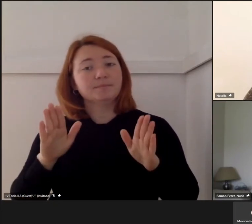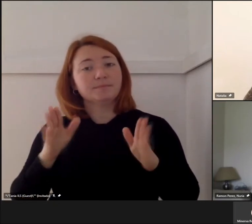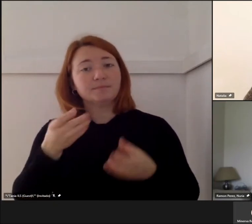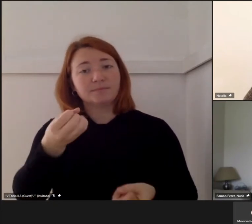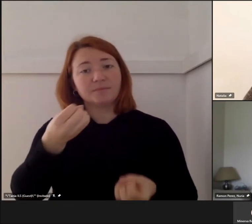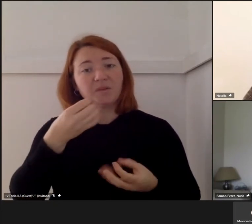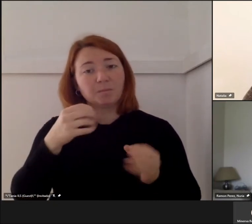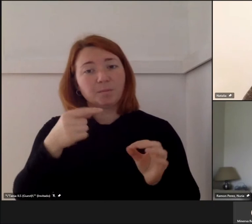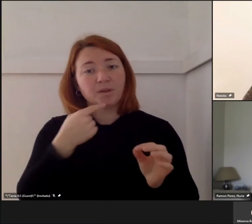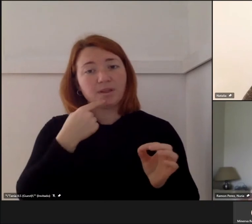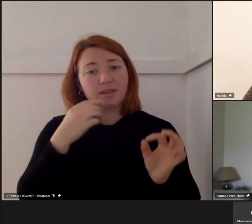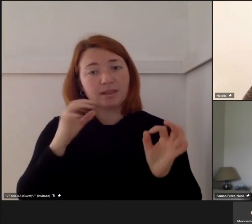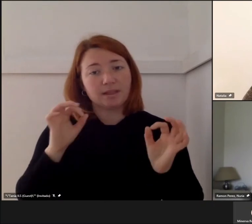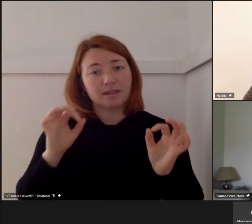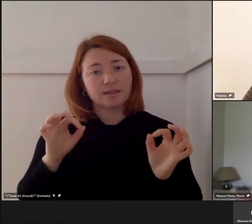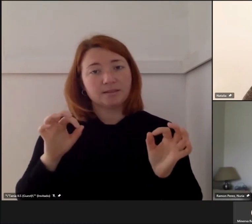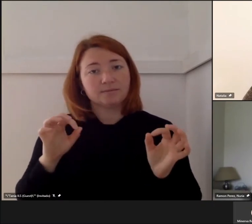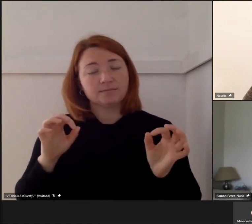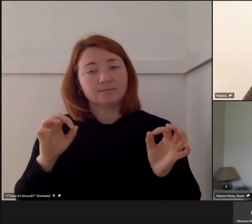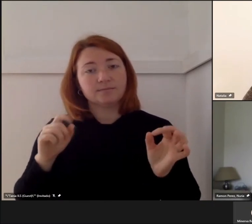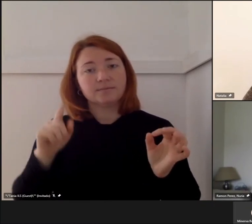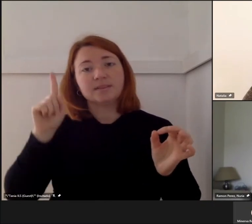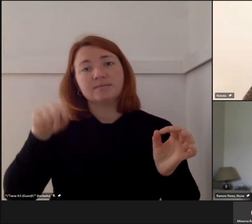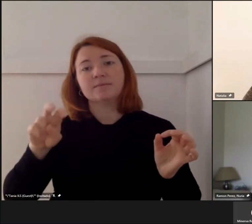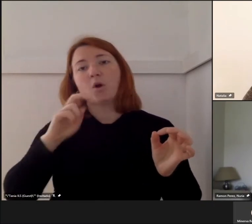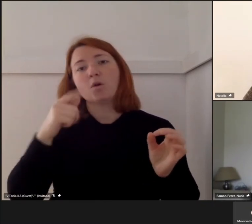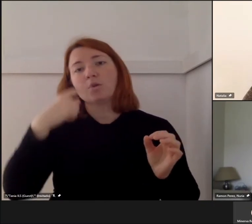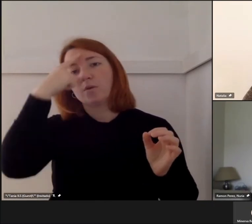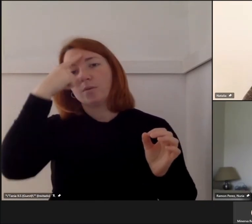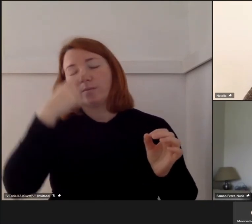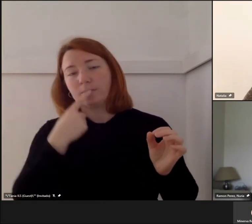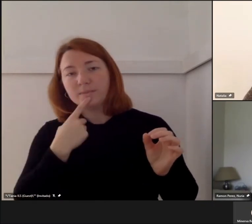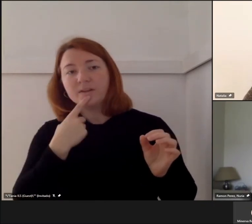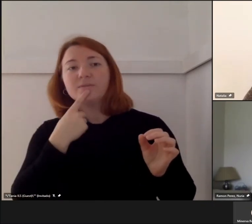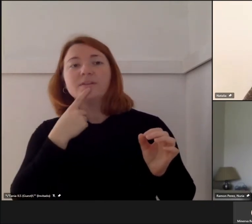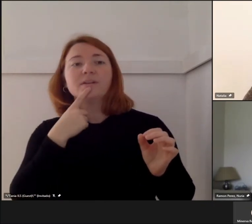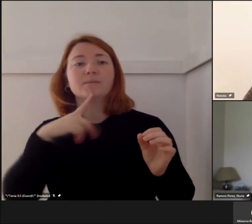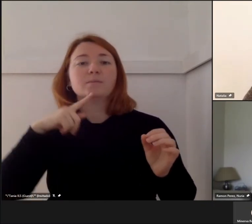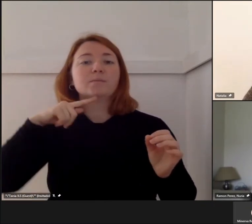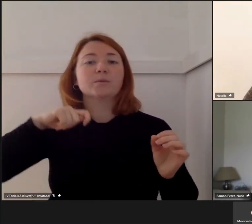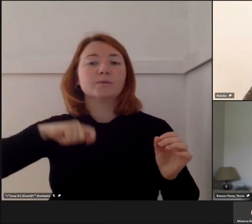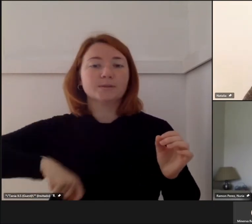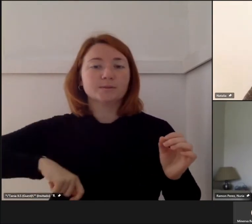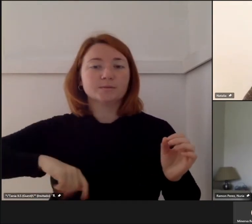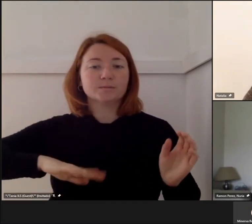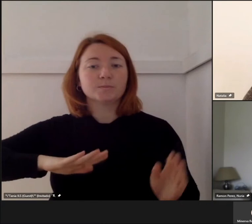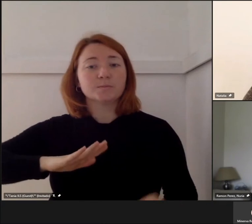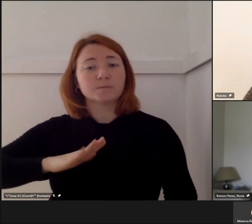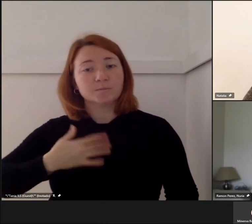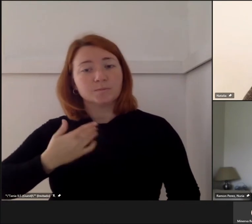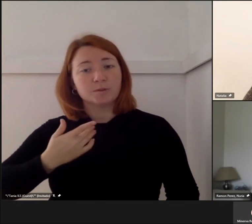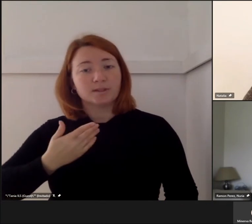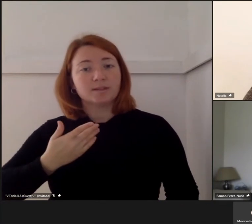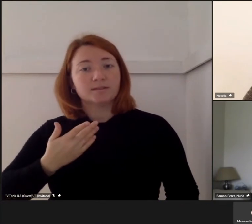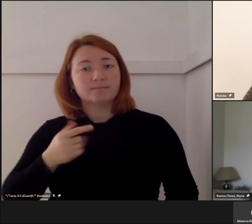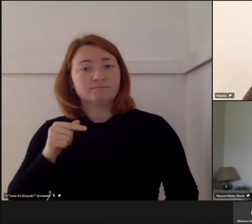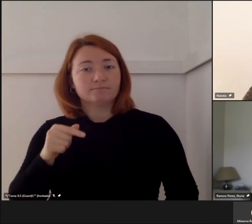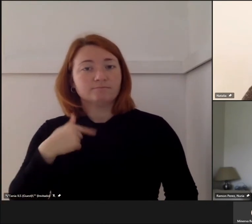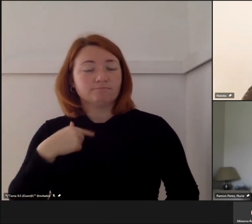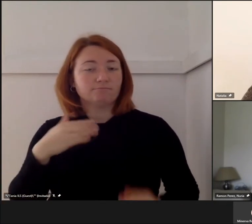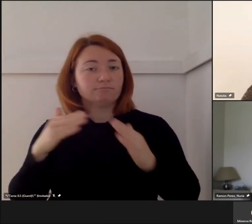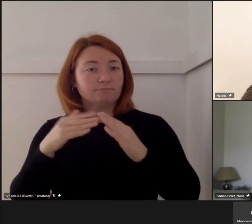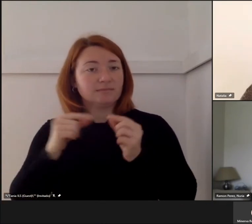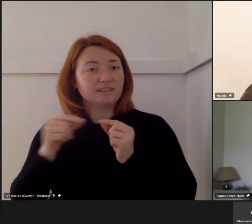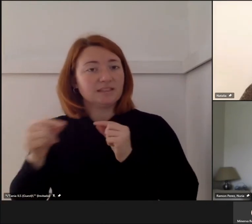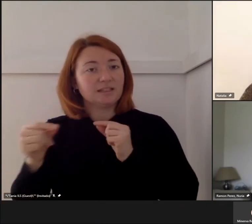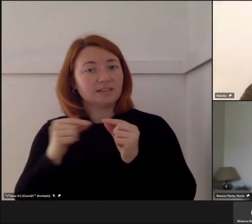això, no, que també hi ha un altre perfil, diguem, de professions que segurament s'ha permès doncs, aquest teletreball.